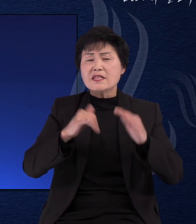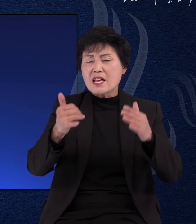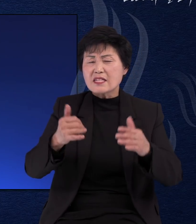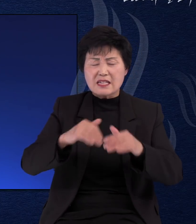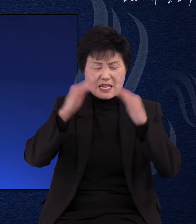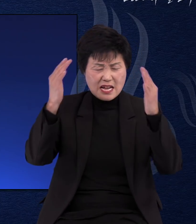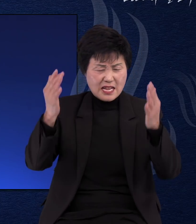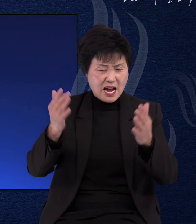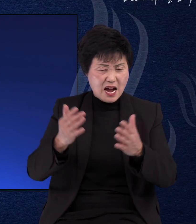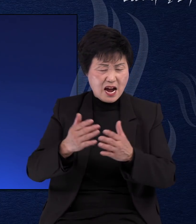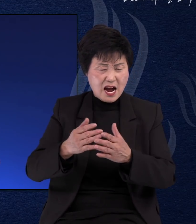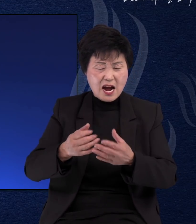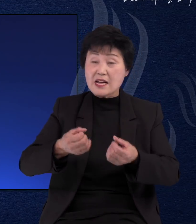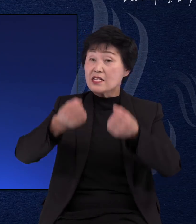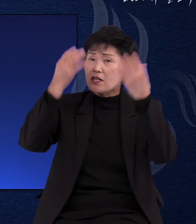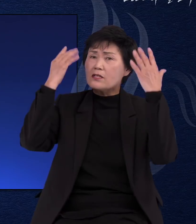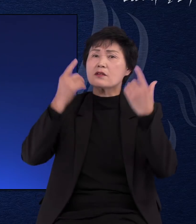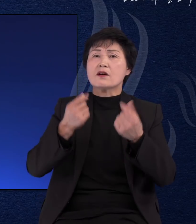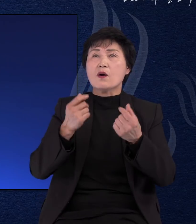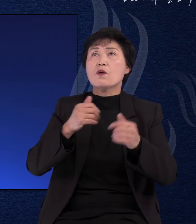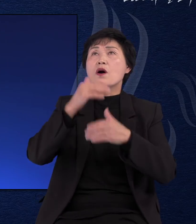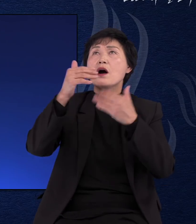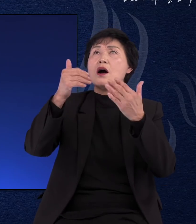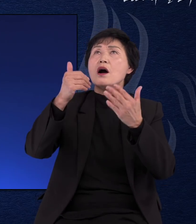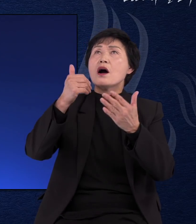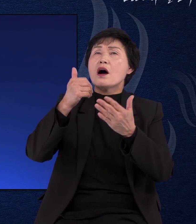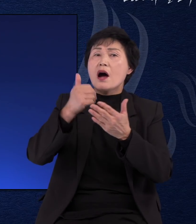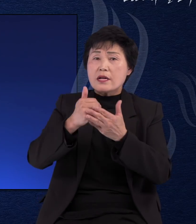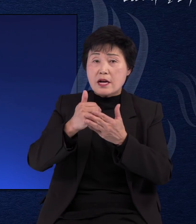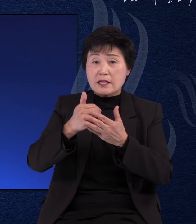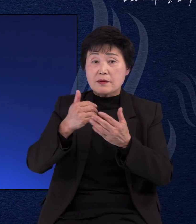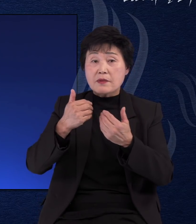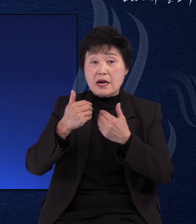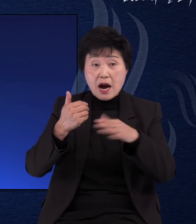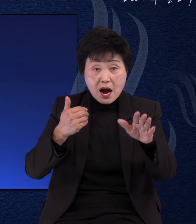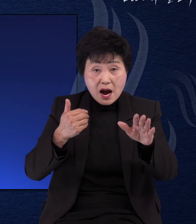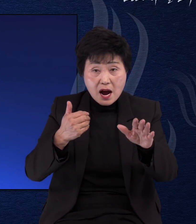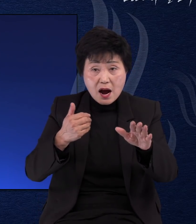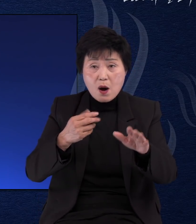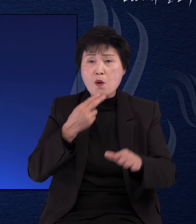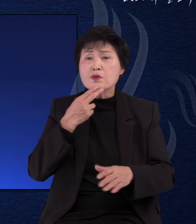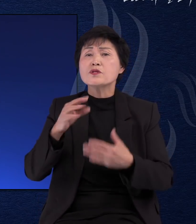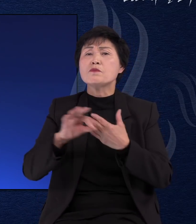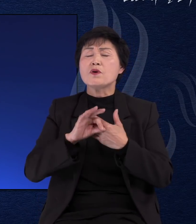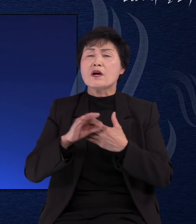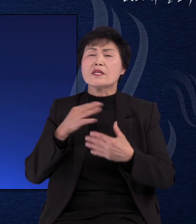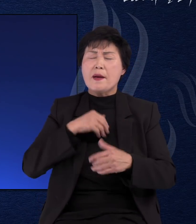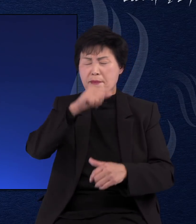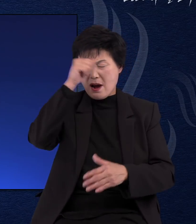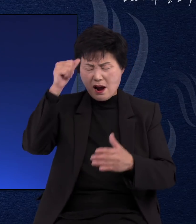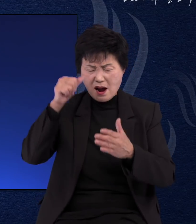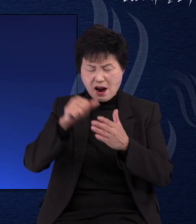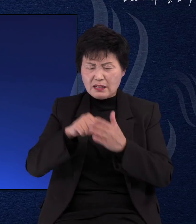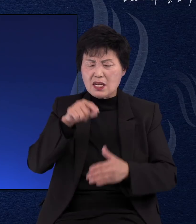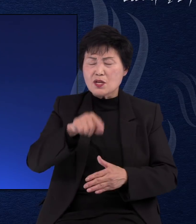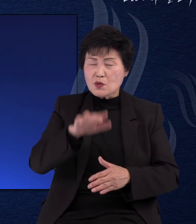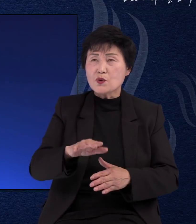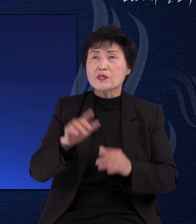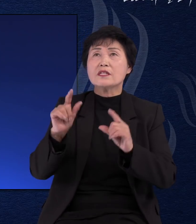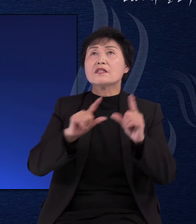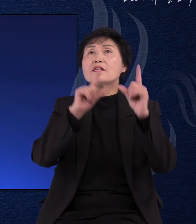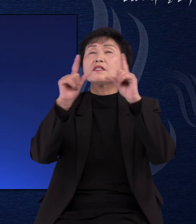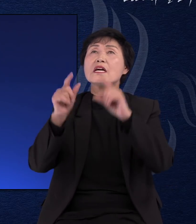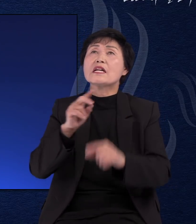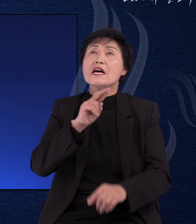하나님이 떠나라는 말 없으면 평생 거기에서 살아야 되는데, 숲속에 묻혀진 잡초와 같고